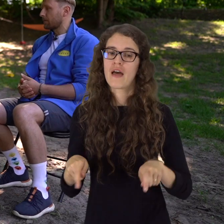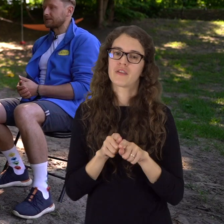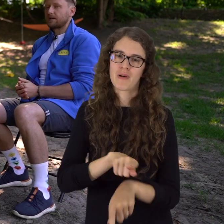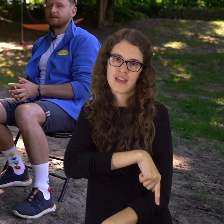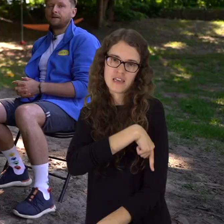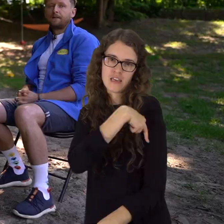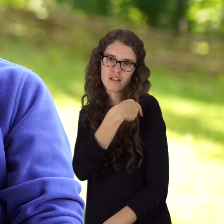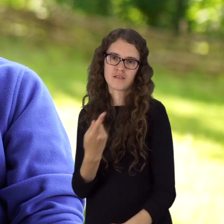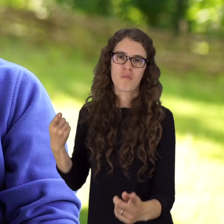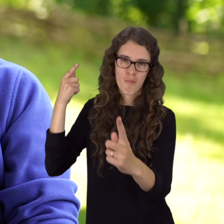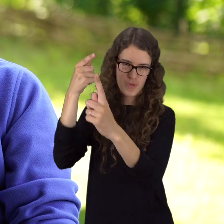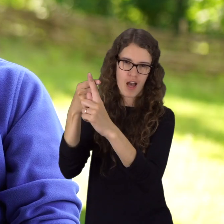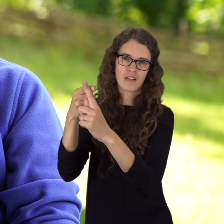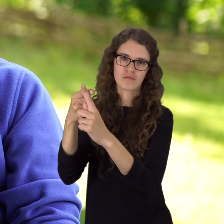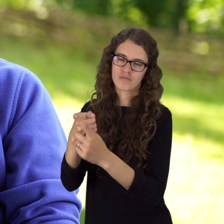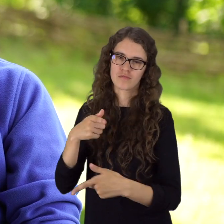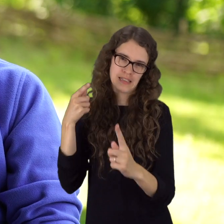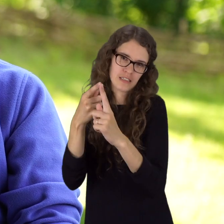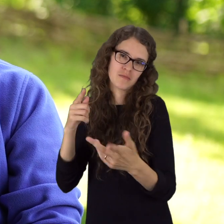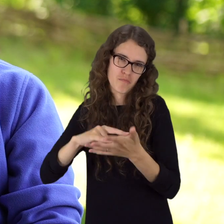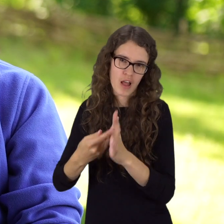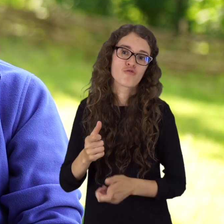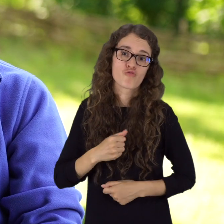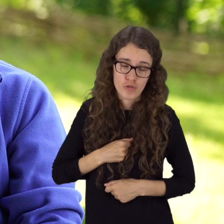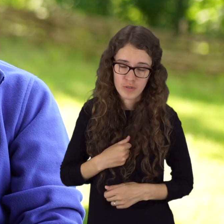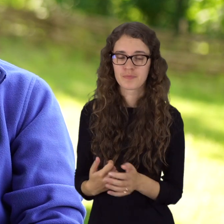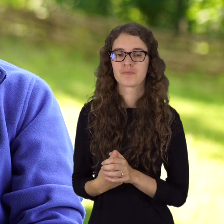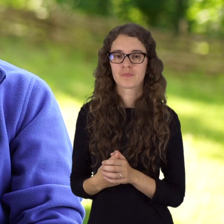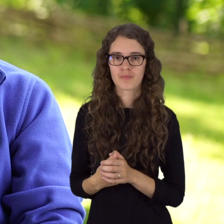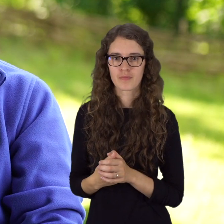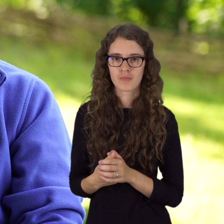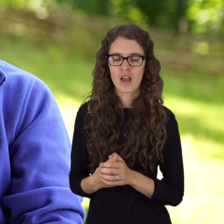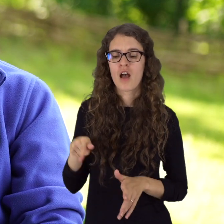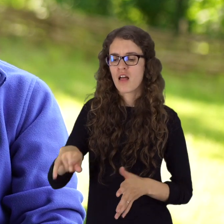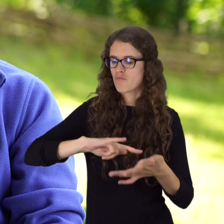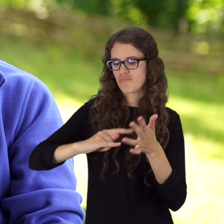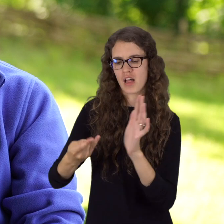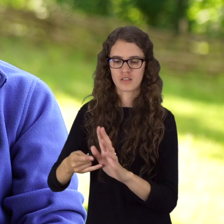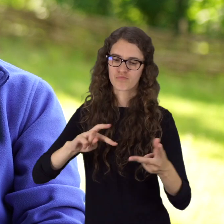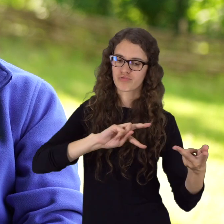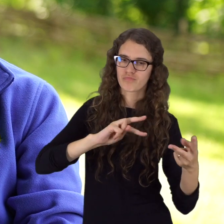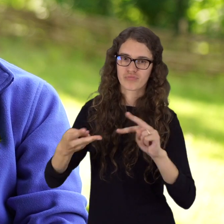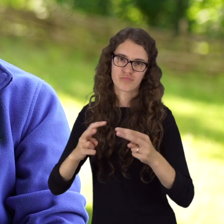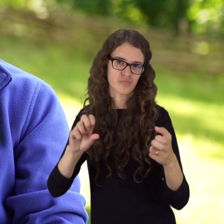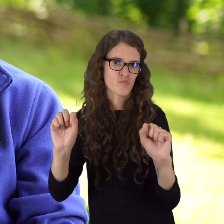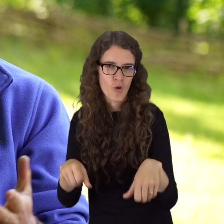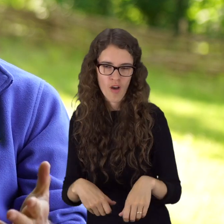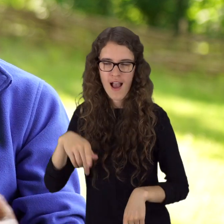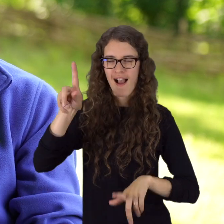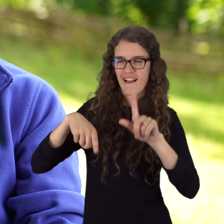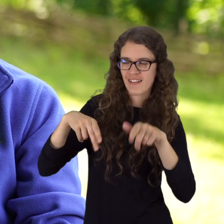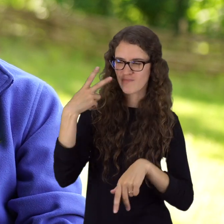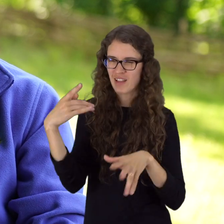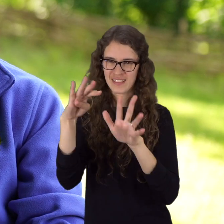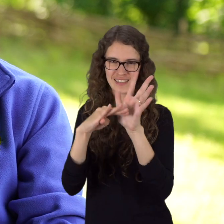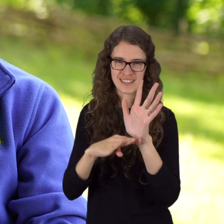kokius norime pasiekti. Planas yra tikrai dinamiškas. Kartais gal net chaotiška šiek tiek, nes vėlgi